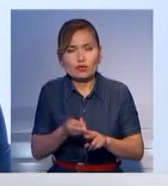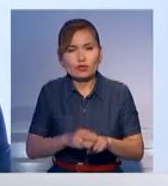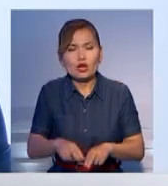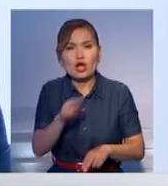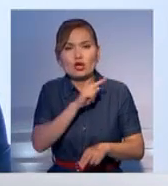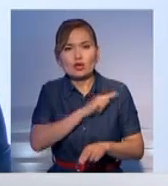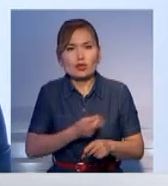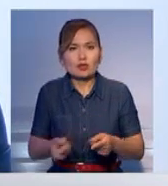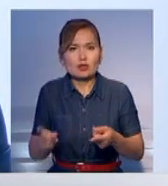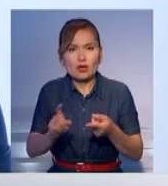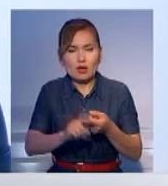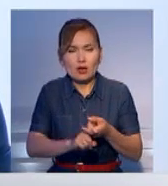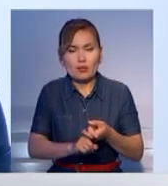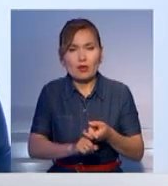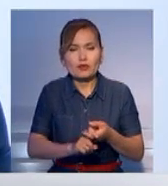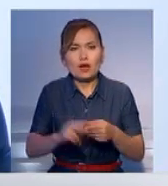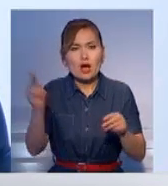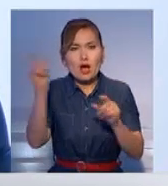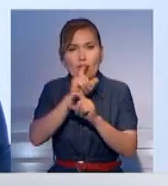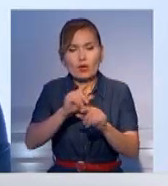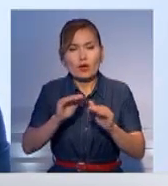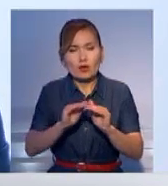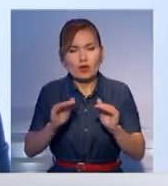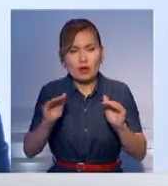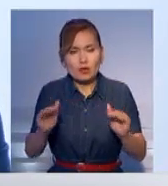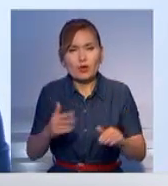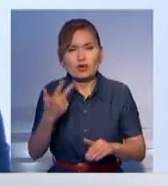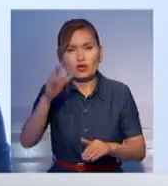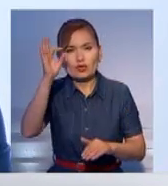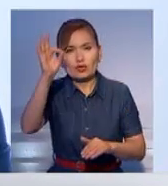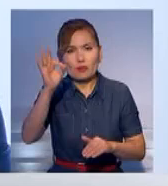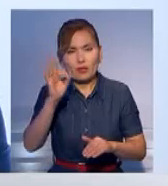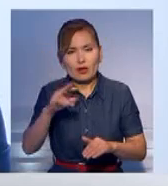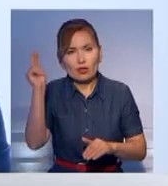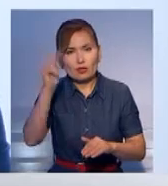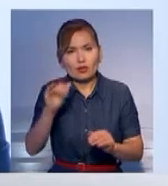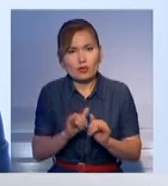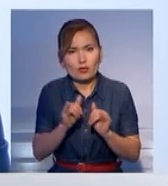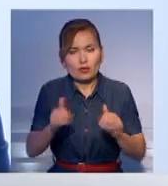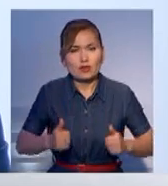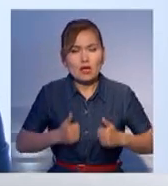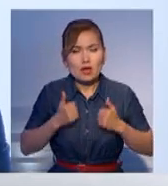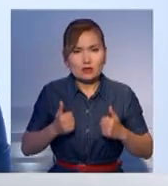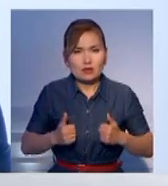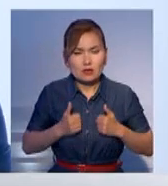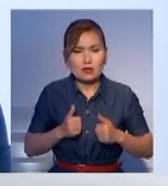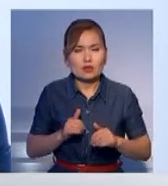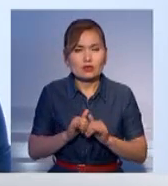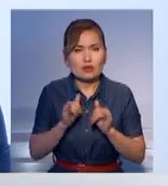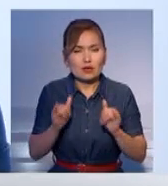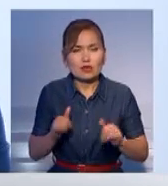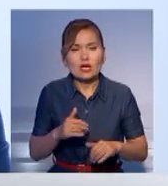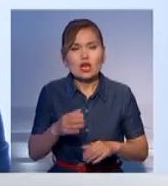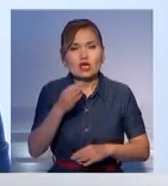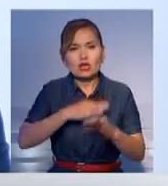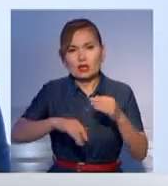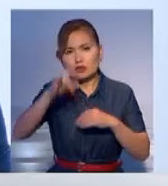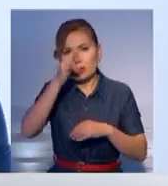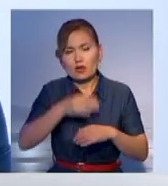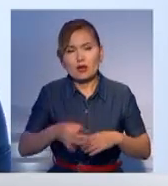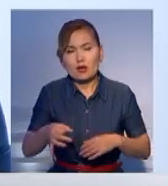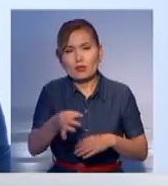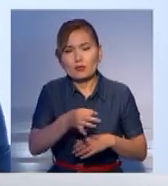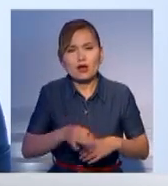қосу арқылы оқушылардың оқы үлгерімі 3%-ке өсті. Шығыс Қазақстан облысында